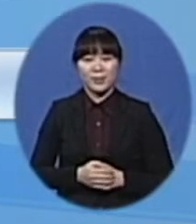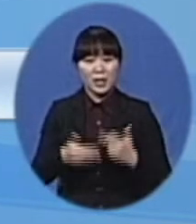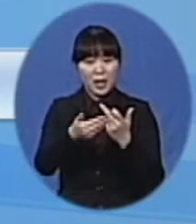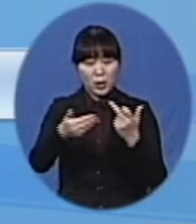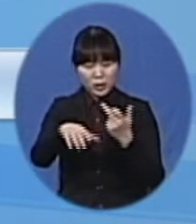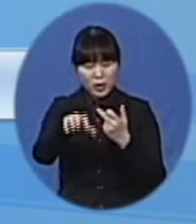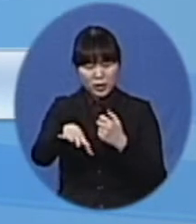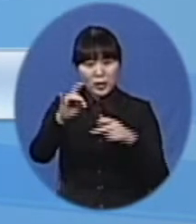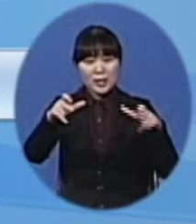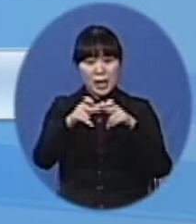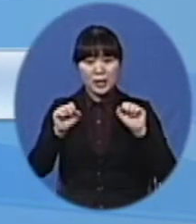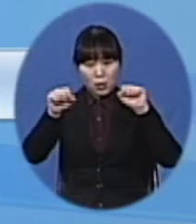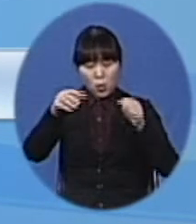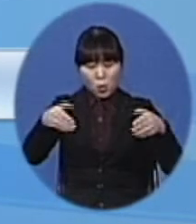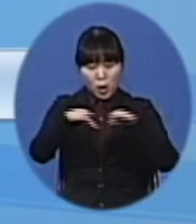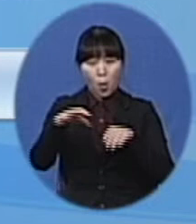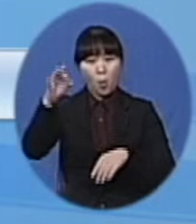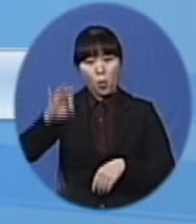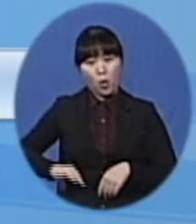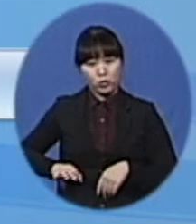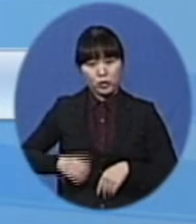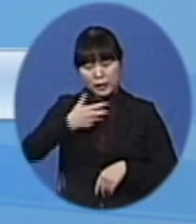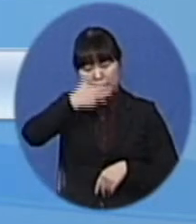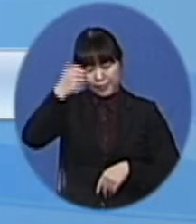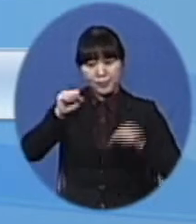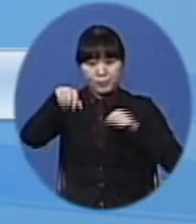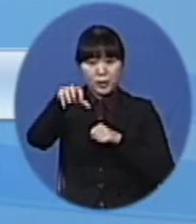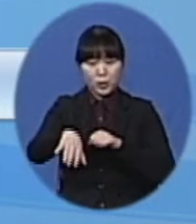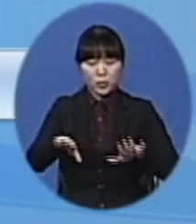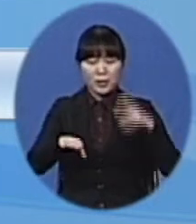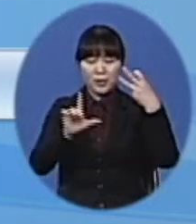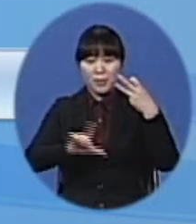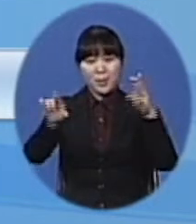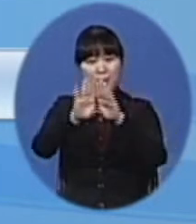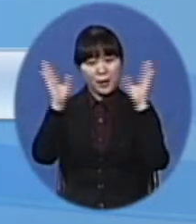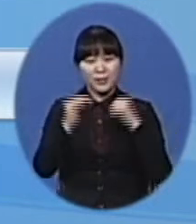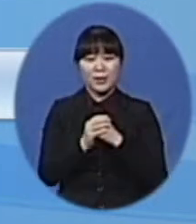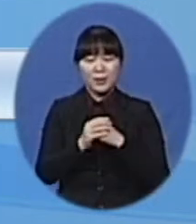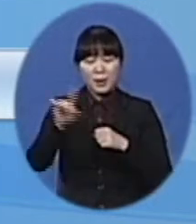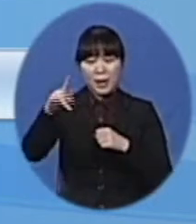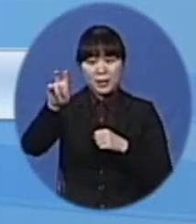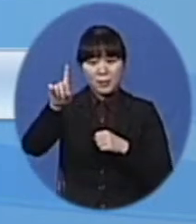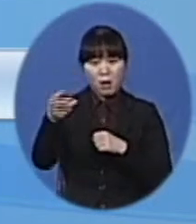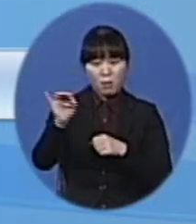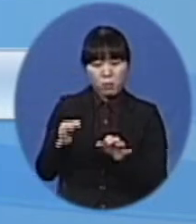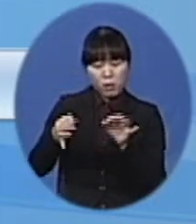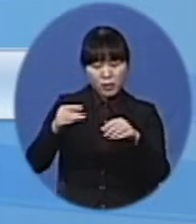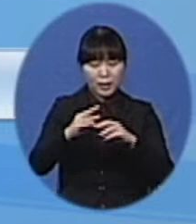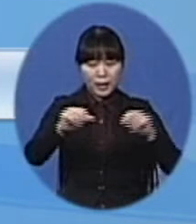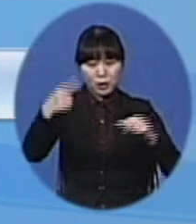강원 지역의 첫 장애인 체육관인 원주 드림체육관이 오는 13일 개관합니다. 121억 원을 들여